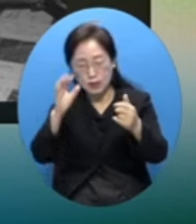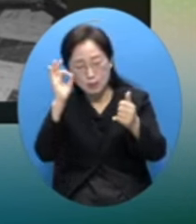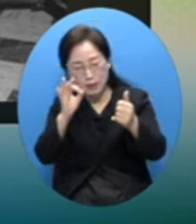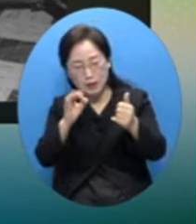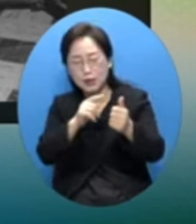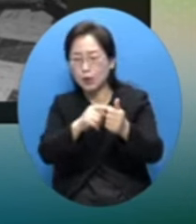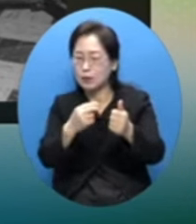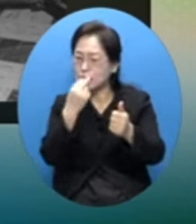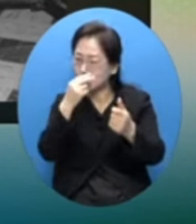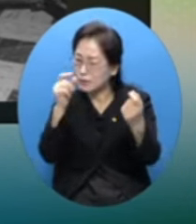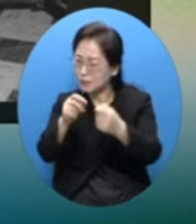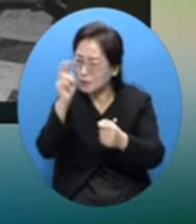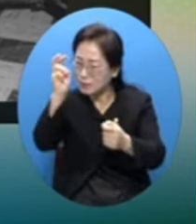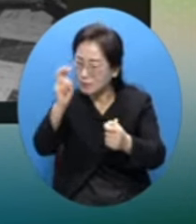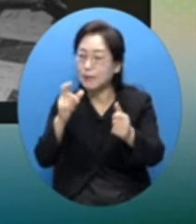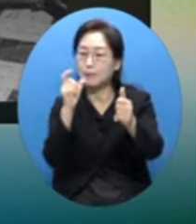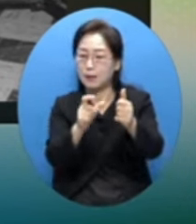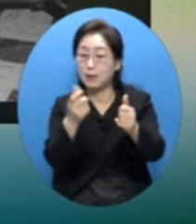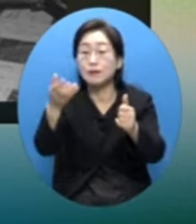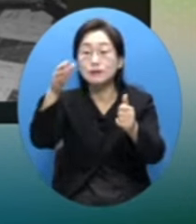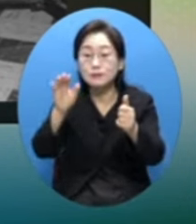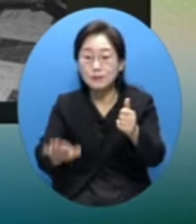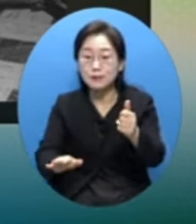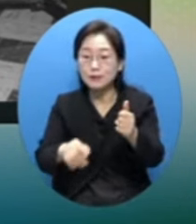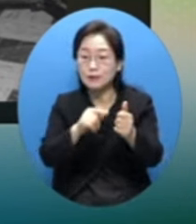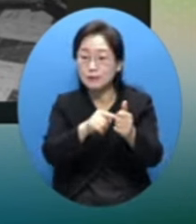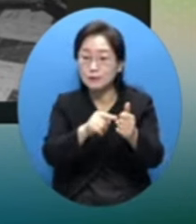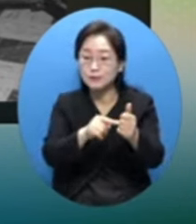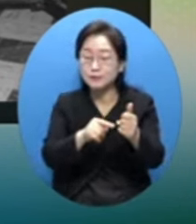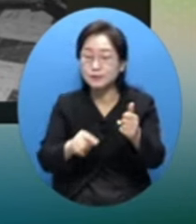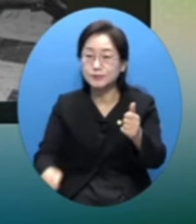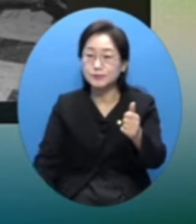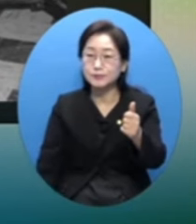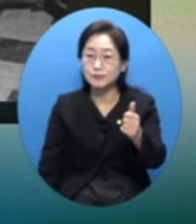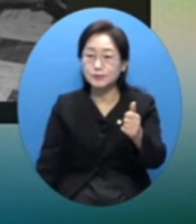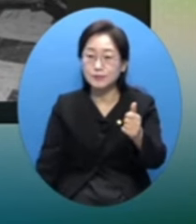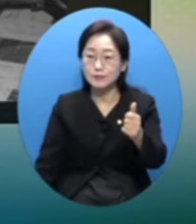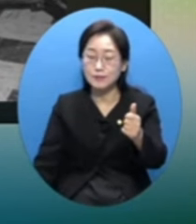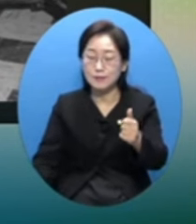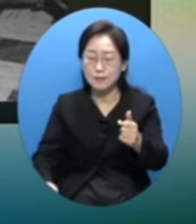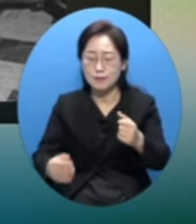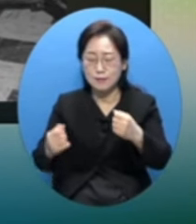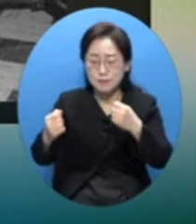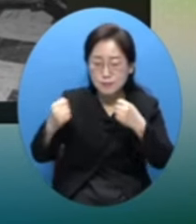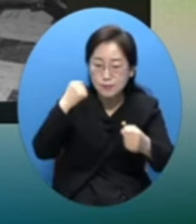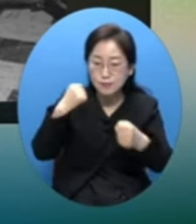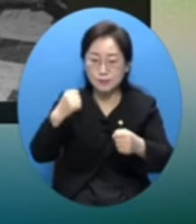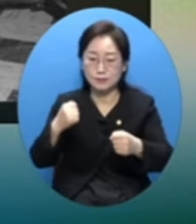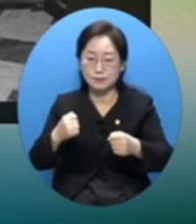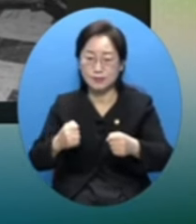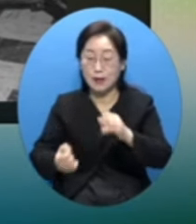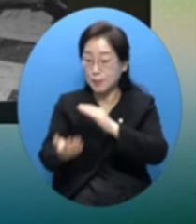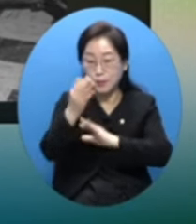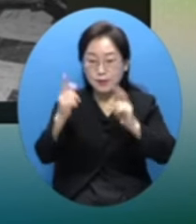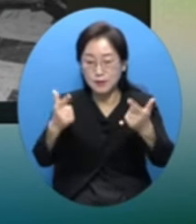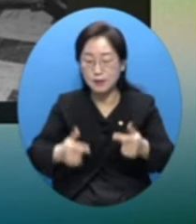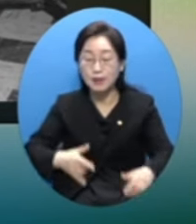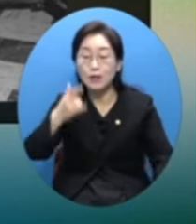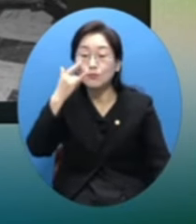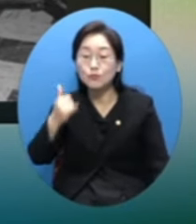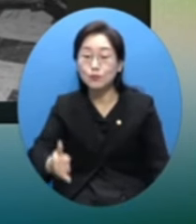것이라고 얘기를 했습니다 그러나 그는 그 장애에 굴복하지 않았습니다 그의